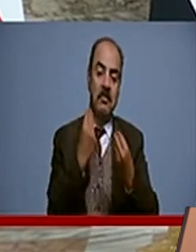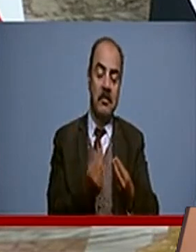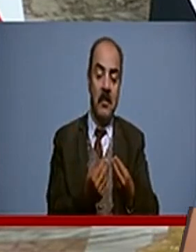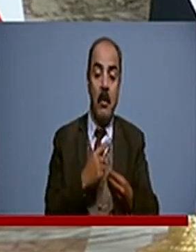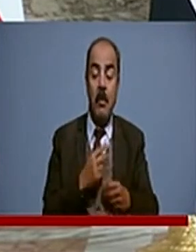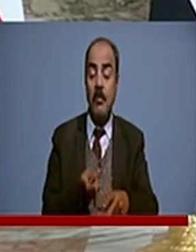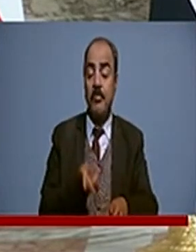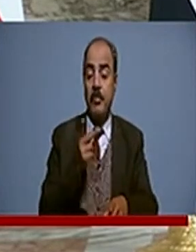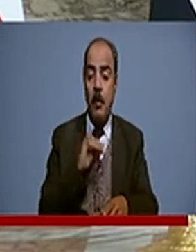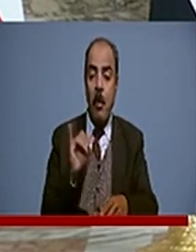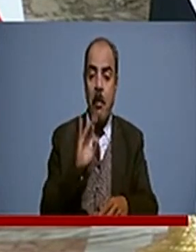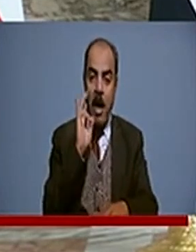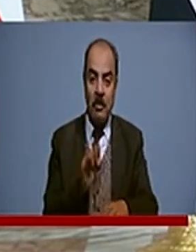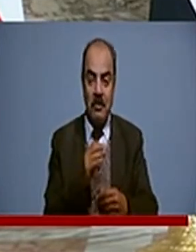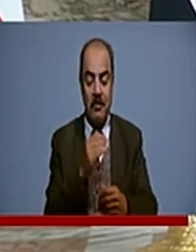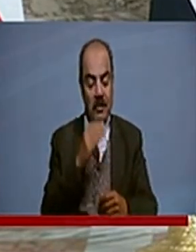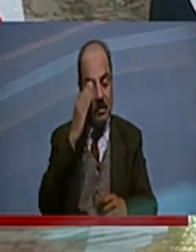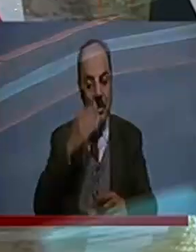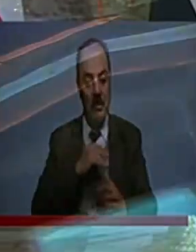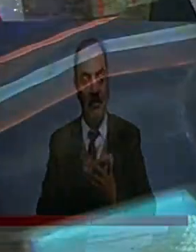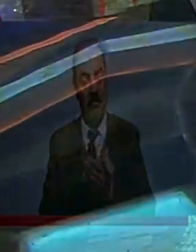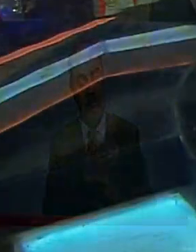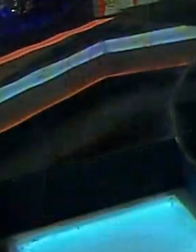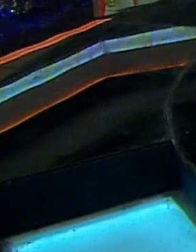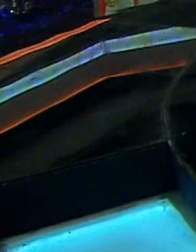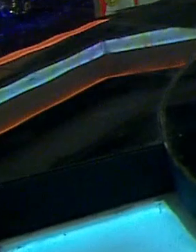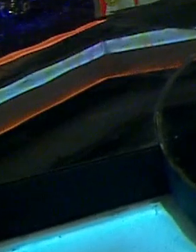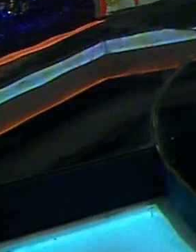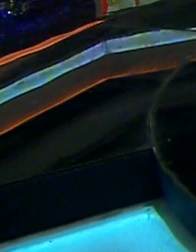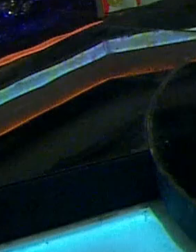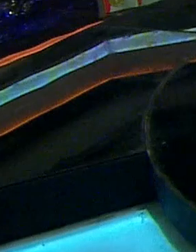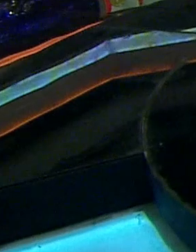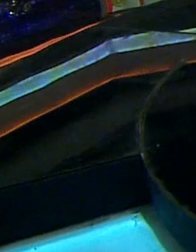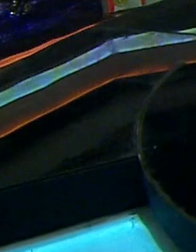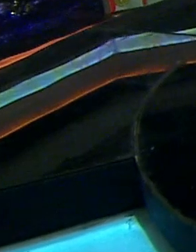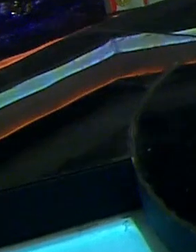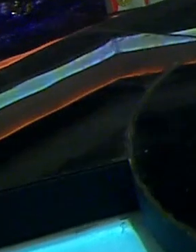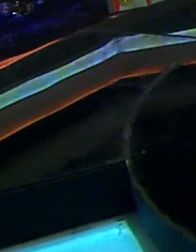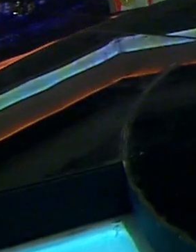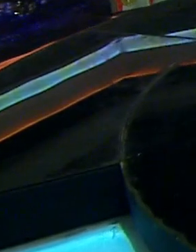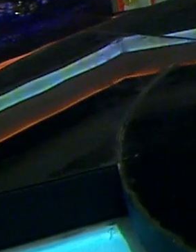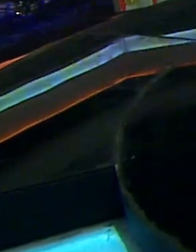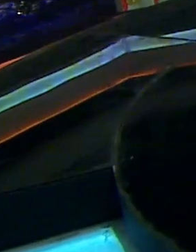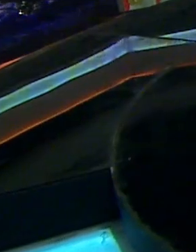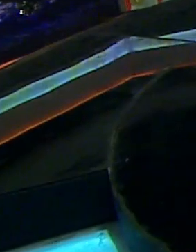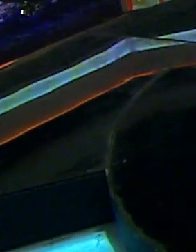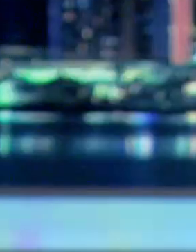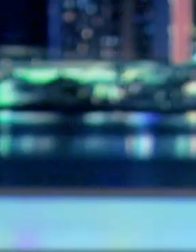مقدرين ومحترمين وبنعتز جدا بفخامتك. اهلا وسهلا واهلا بكم الوفد المرافق، شكرا